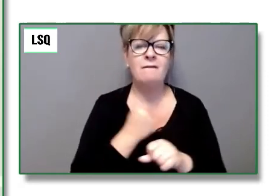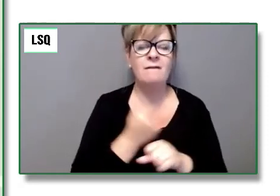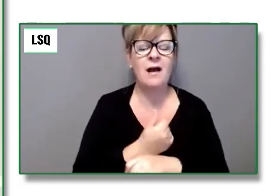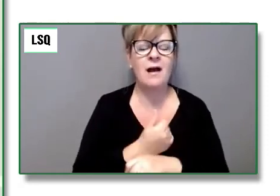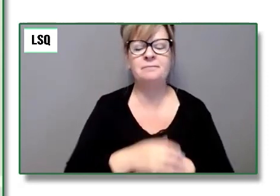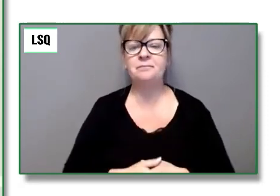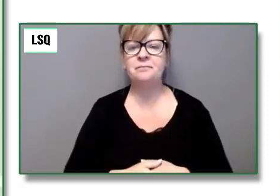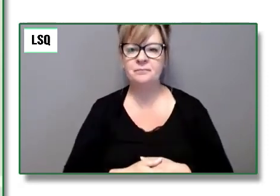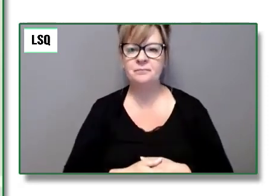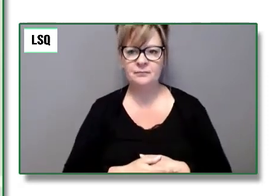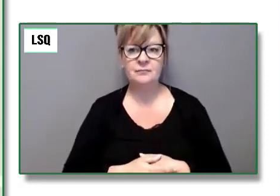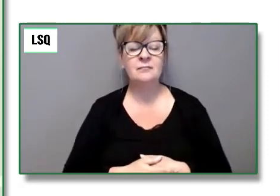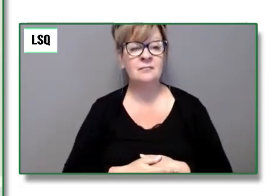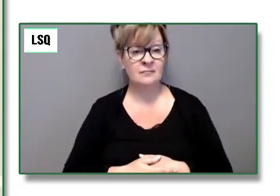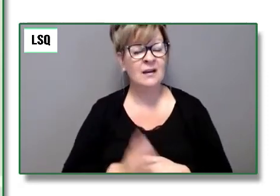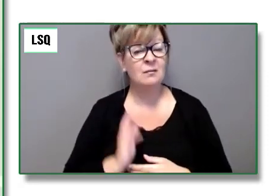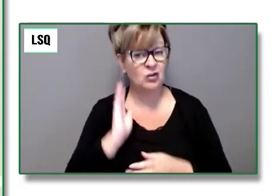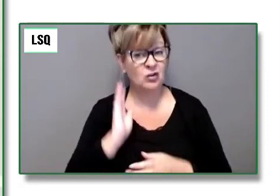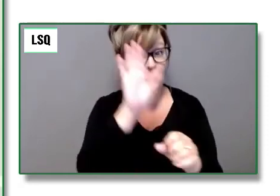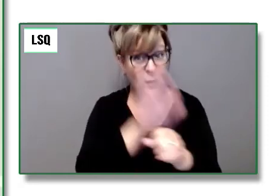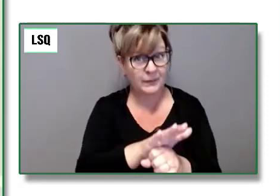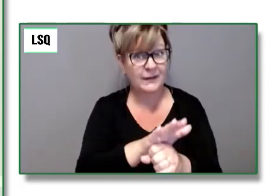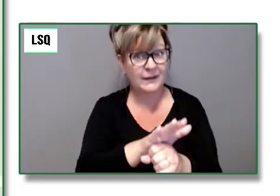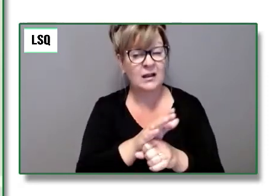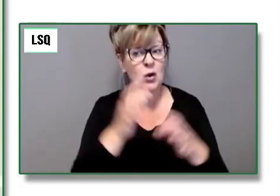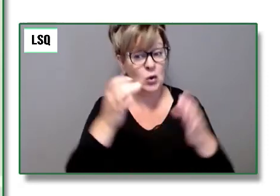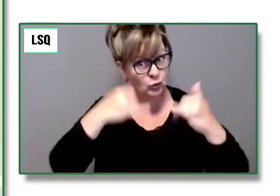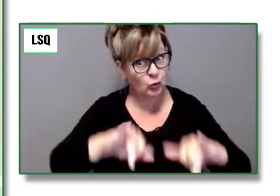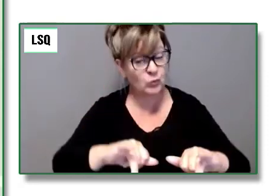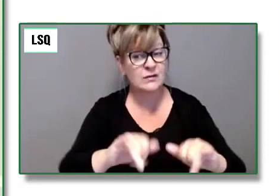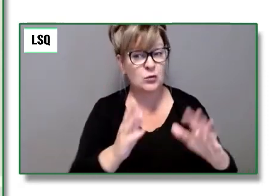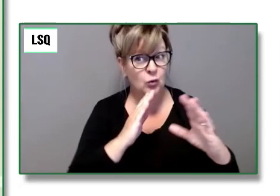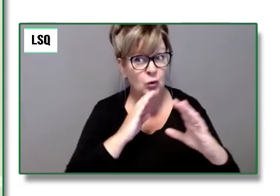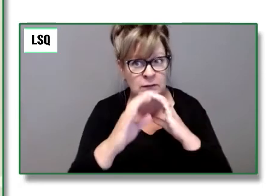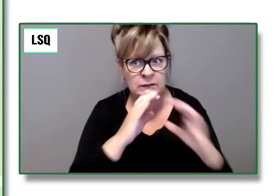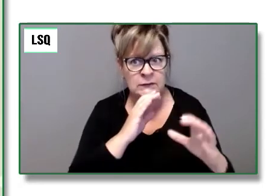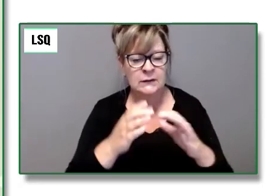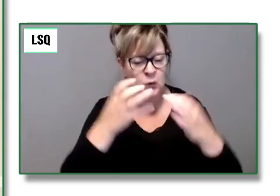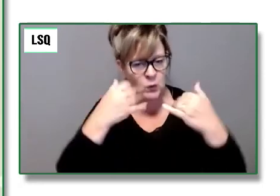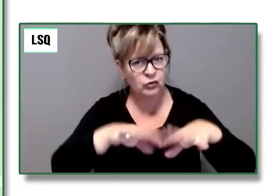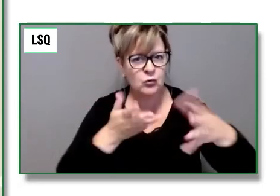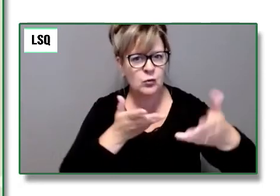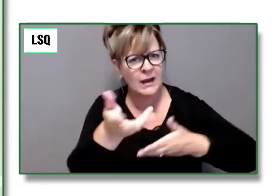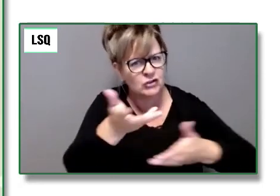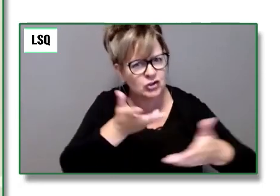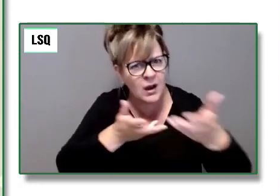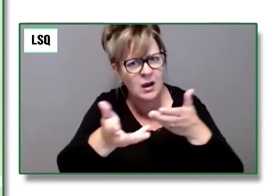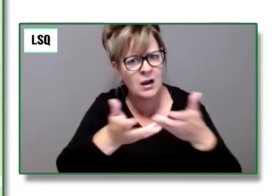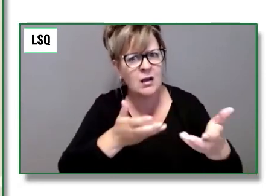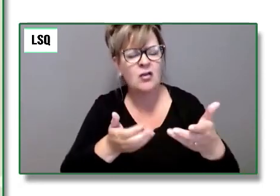qu'on travaille de manière collaborative, qui est une des choses les plus formidables pour la communauté,